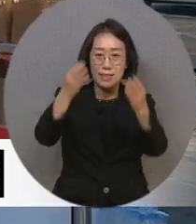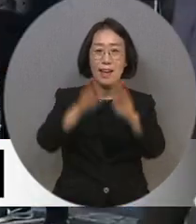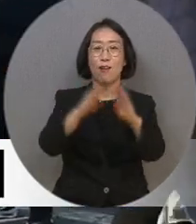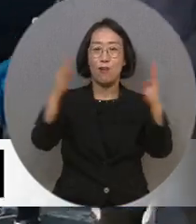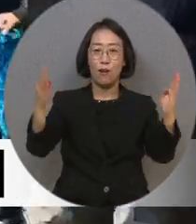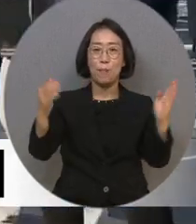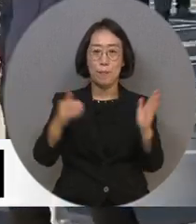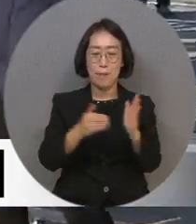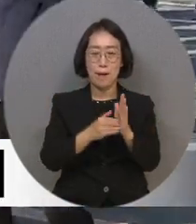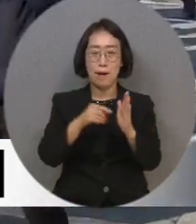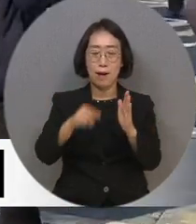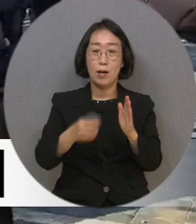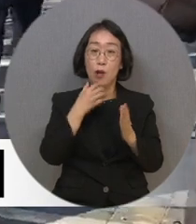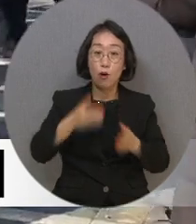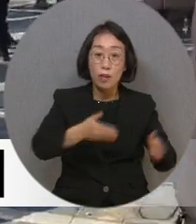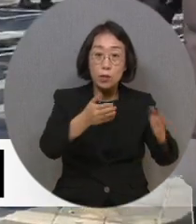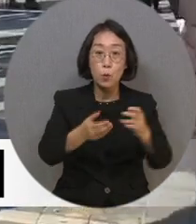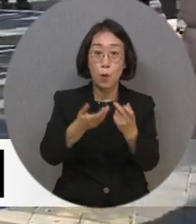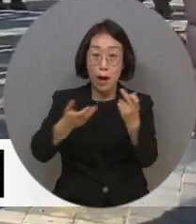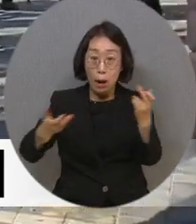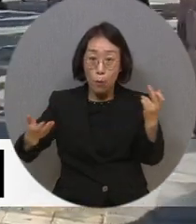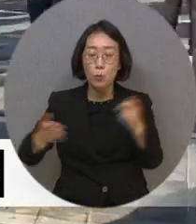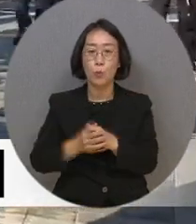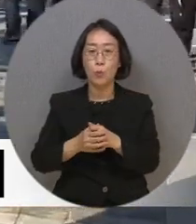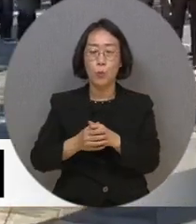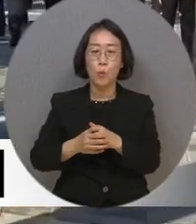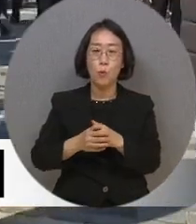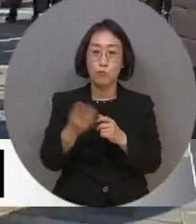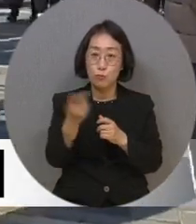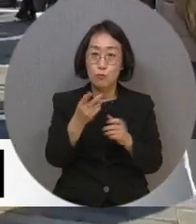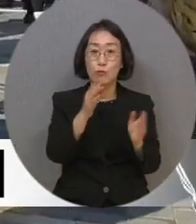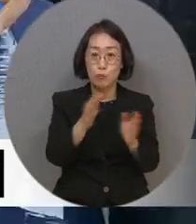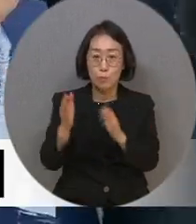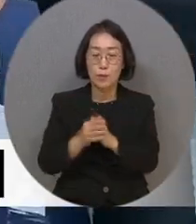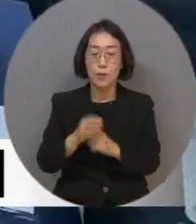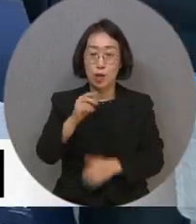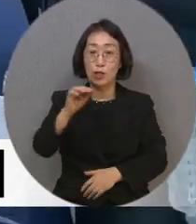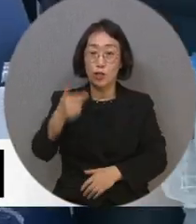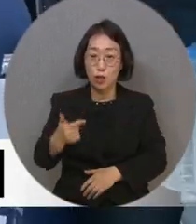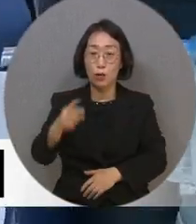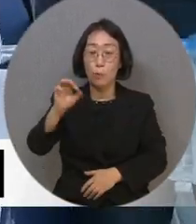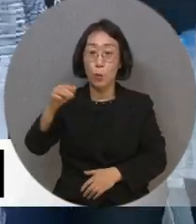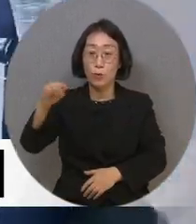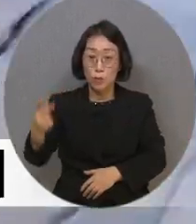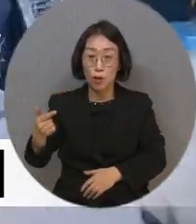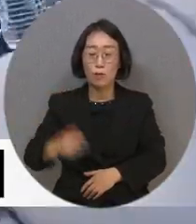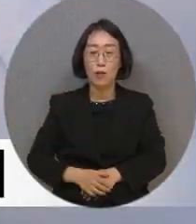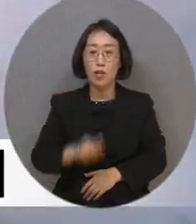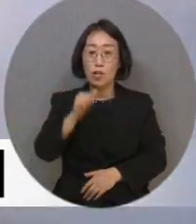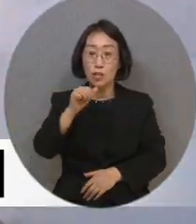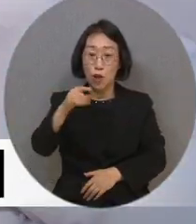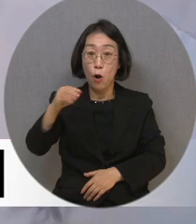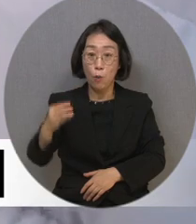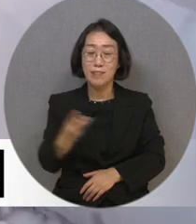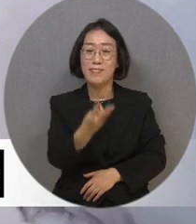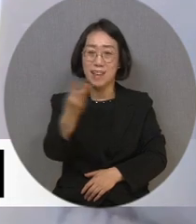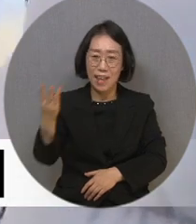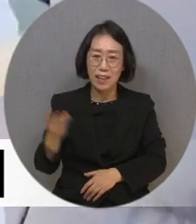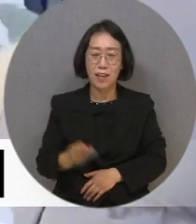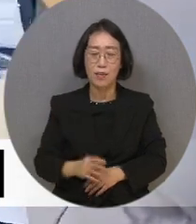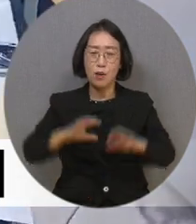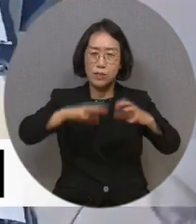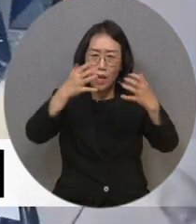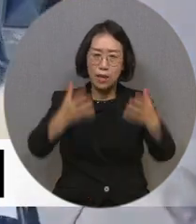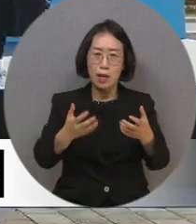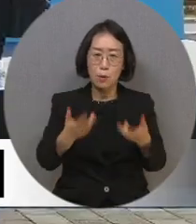열렸습니다. 경기도와 강원특별자치도 후원, 연천군, 포천시, 철원군이 세계지질공원